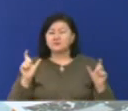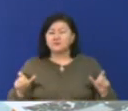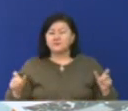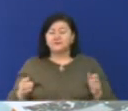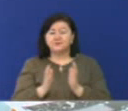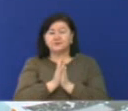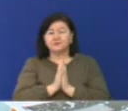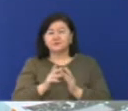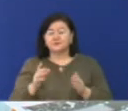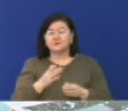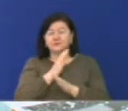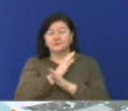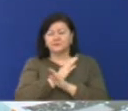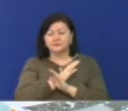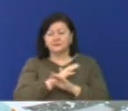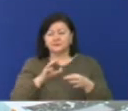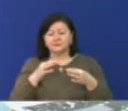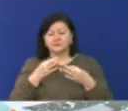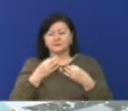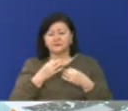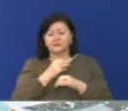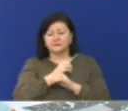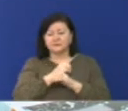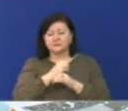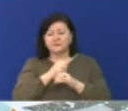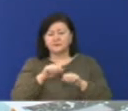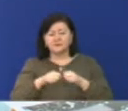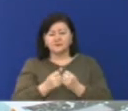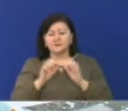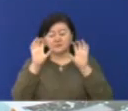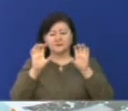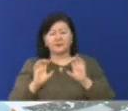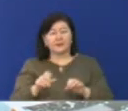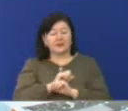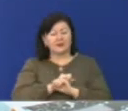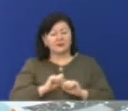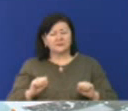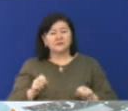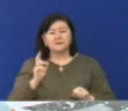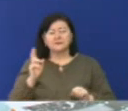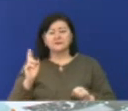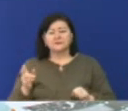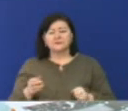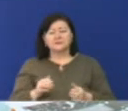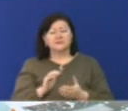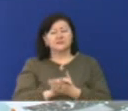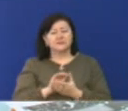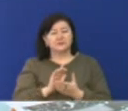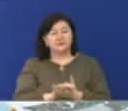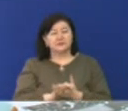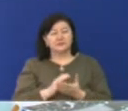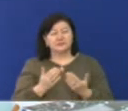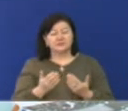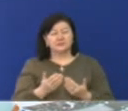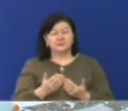близких, родных, с кем он знаком, и все это как-то очерняет биографию самого человека. Я,